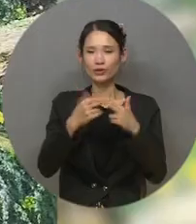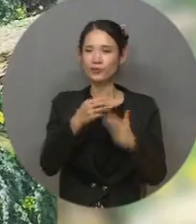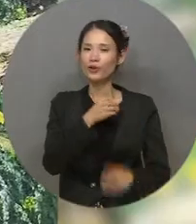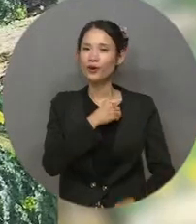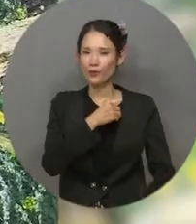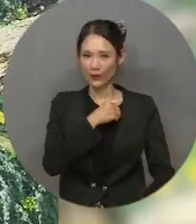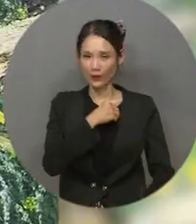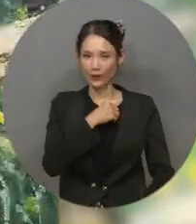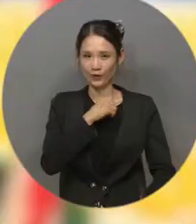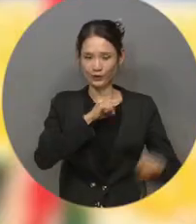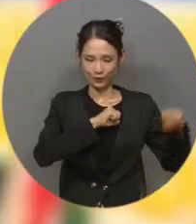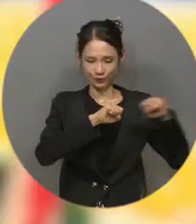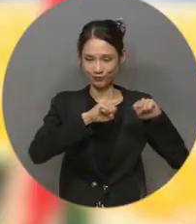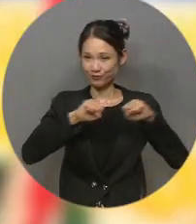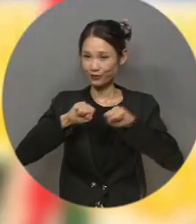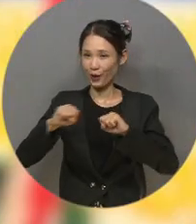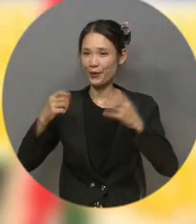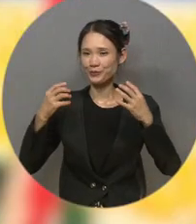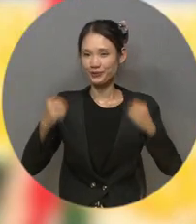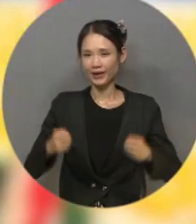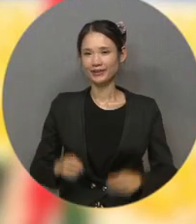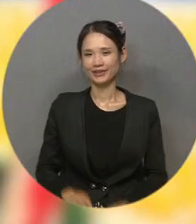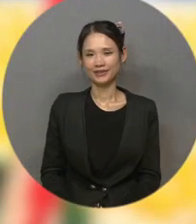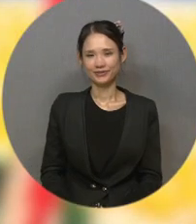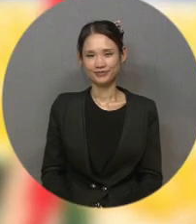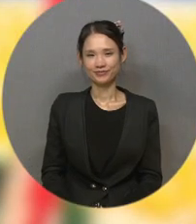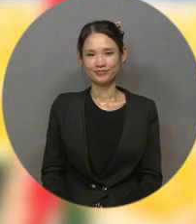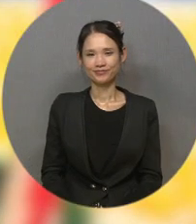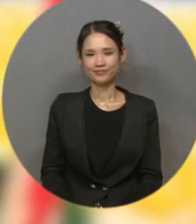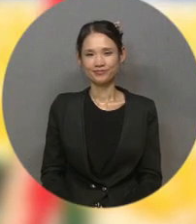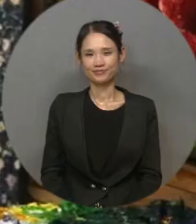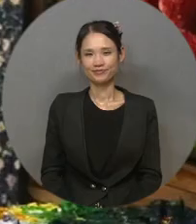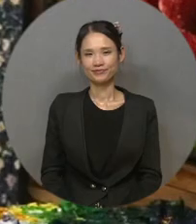회원으로 왕성한 활동을 하고 있습니다.